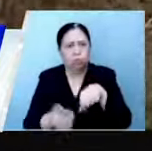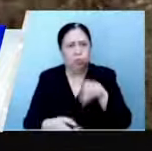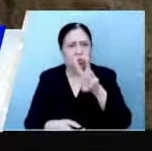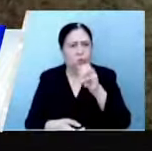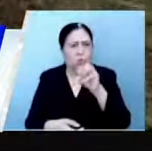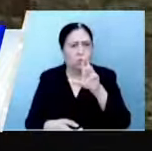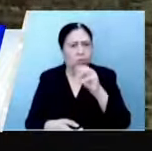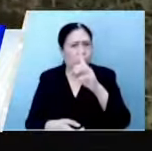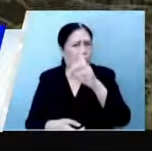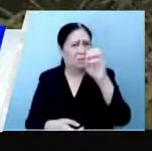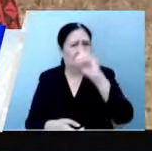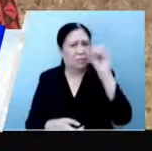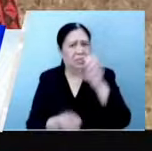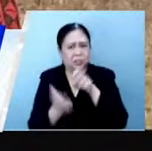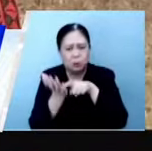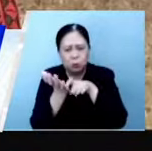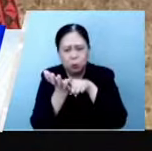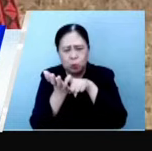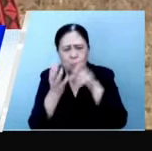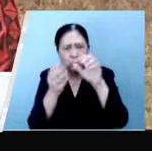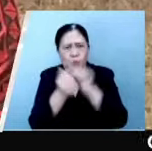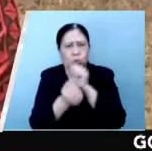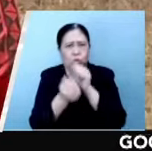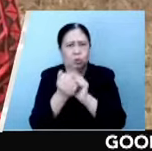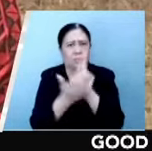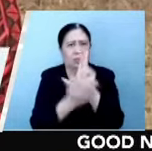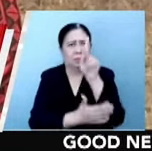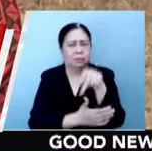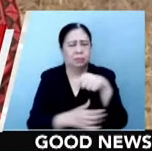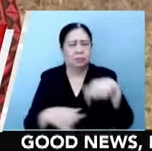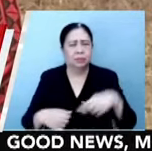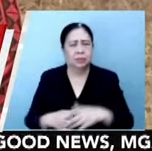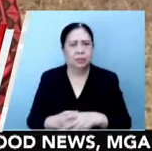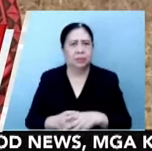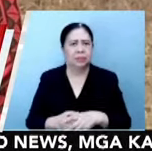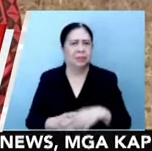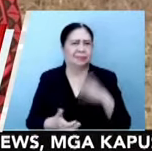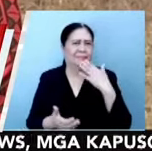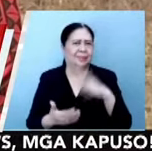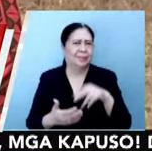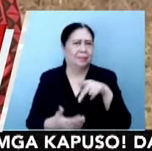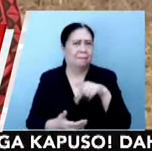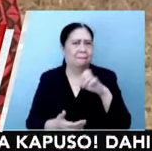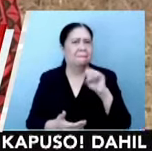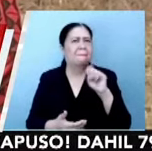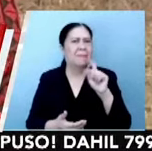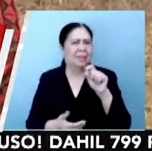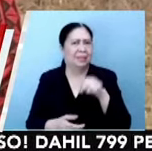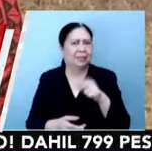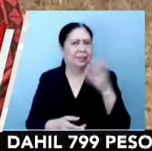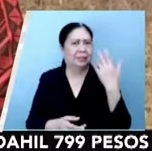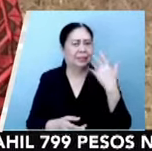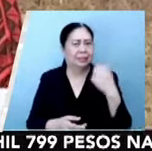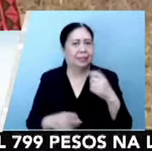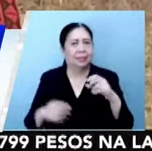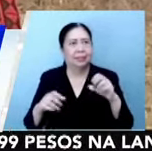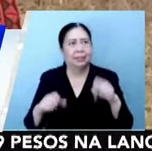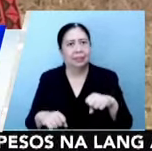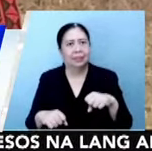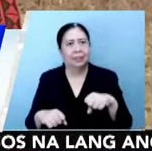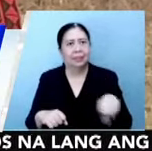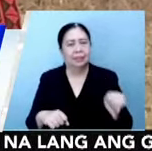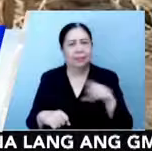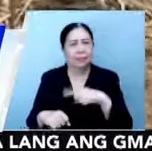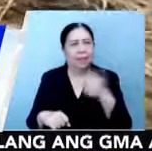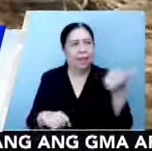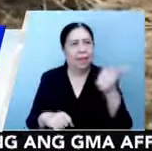100% kakainin niyang dahon. Peste kasi dati, maraming makakain yan dahil may mga damo